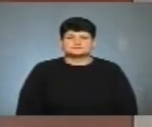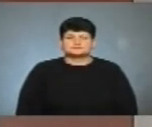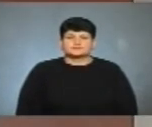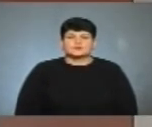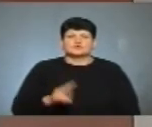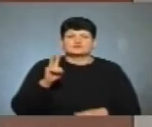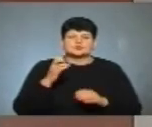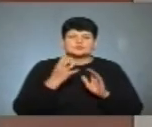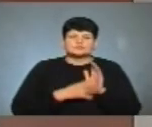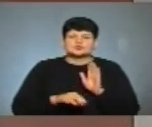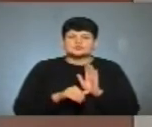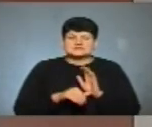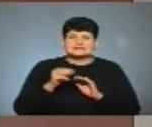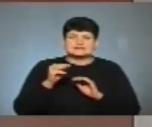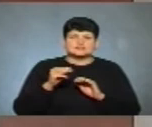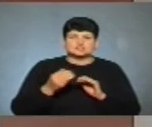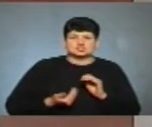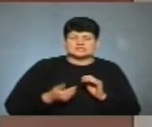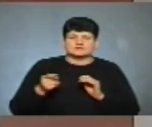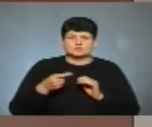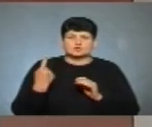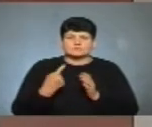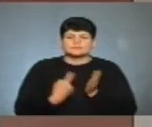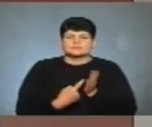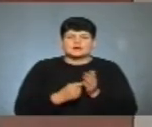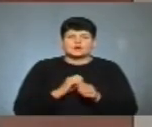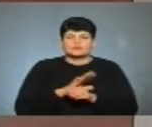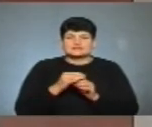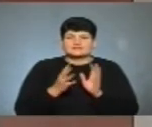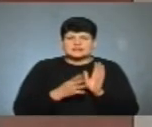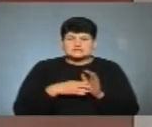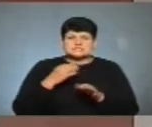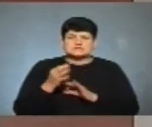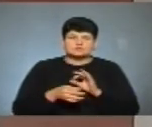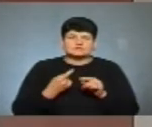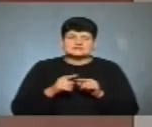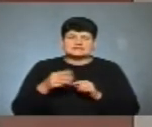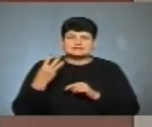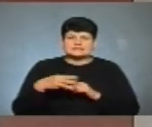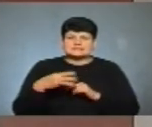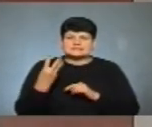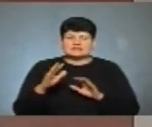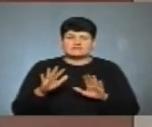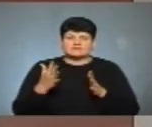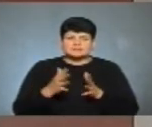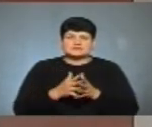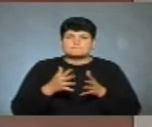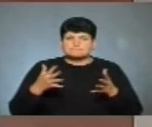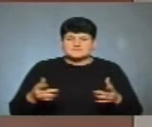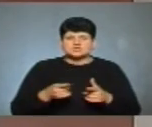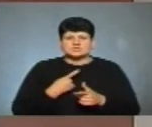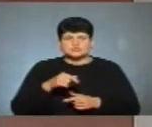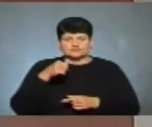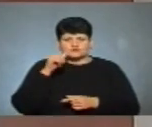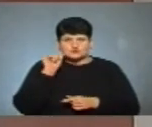У 296 жителів Тернопільщини підтвердили COVID-19 за добу. Це на 33 випадки інфікування більше, ніж